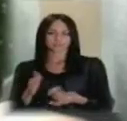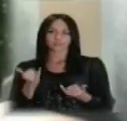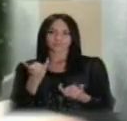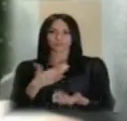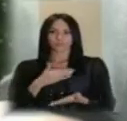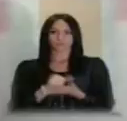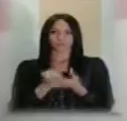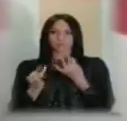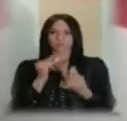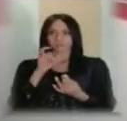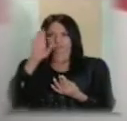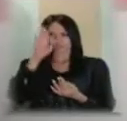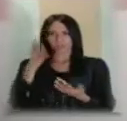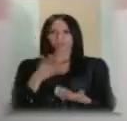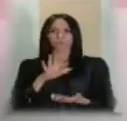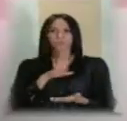у боях за місто.